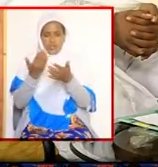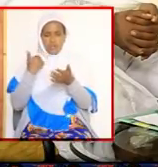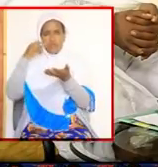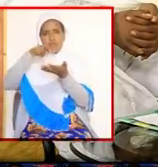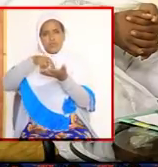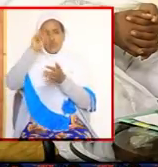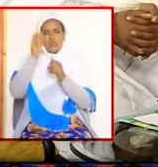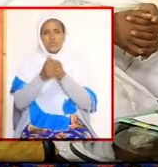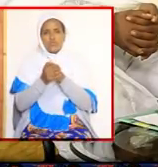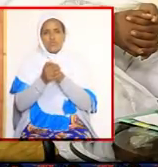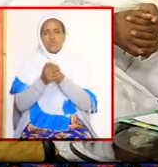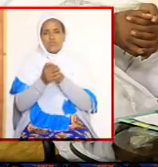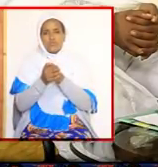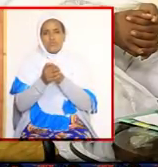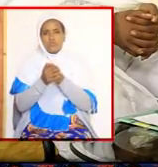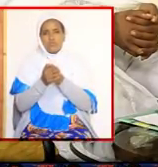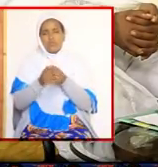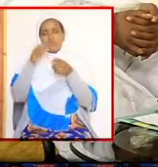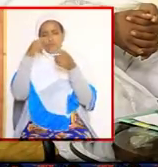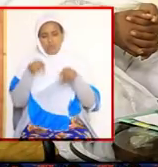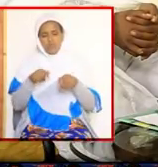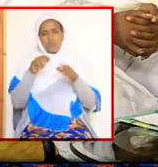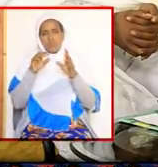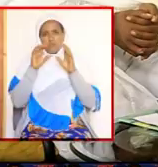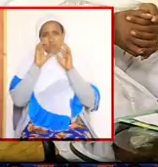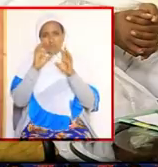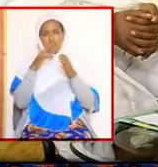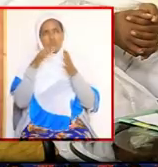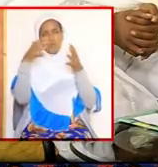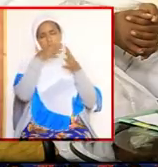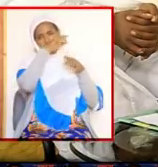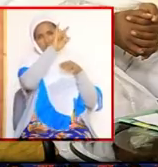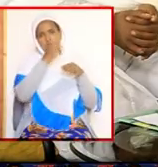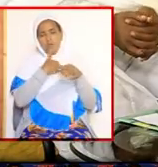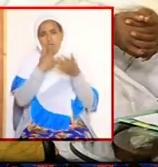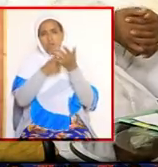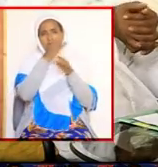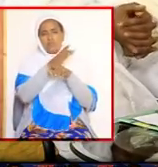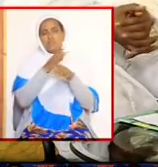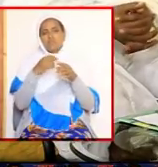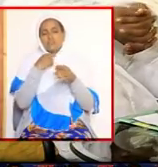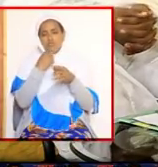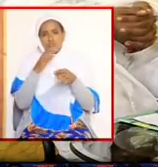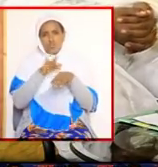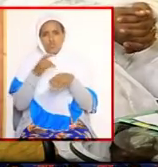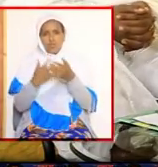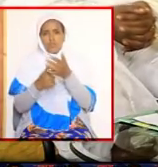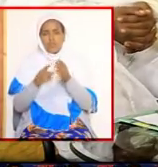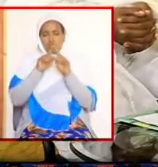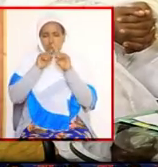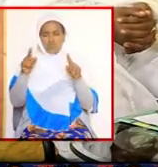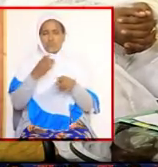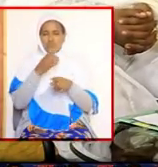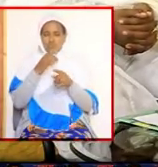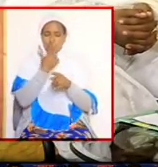ቅድም ያነሳዋቸው ዛሬ በሀገር ውስጥ የሌሉ መሪጌታ ብርሃኑ ውድነ በጣም የድምፁ ላይ ልዩ